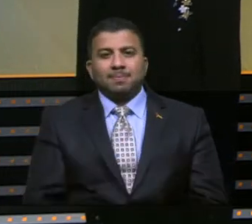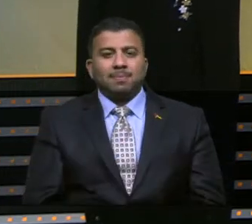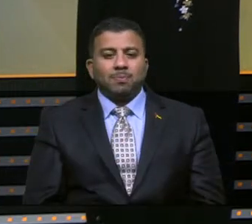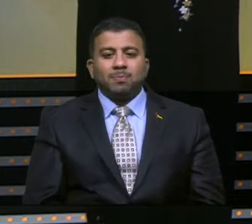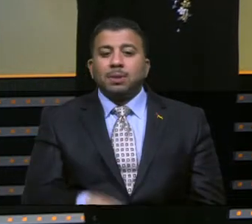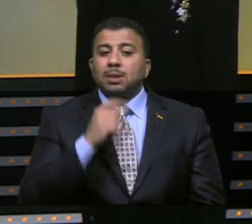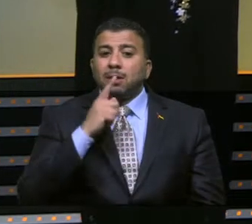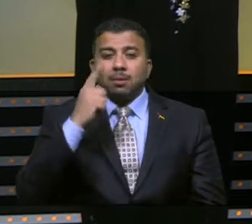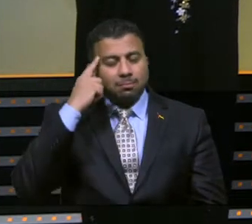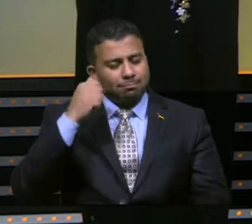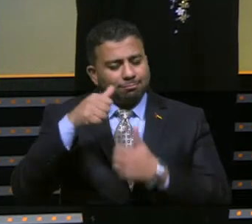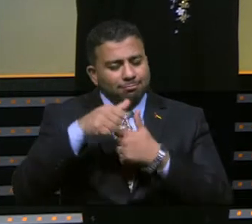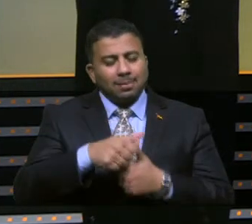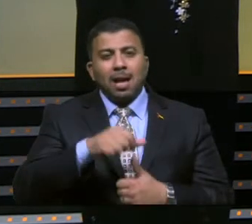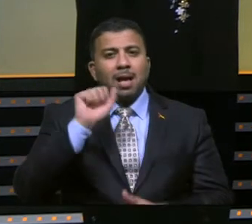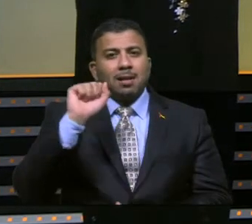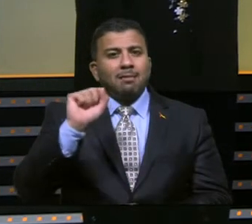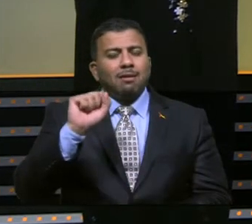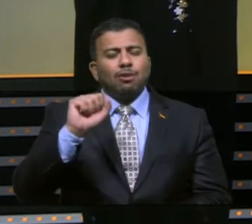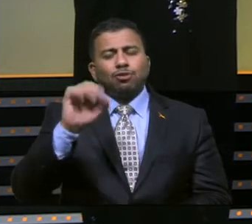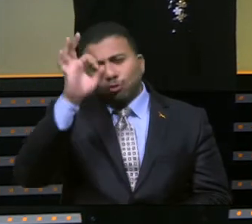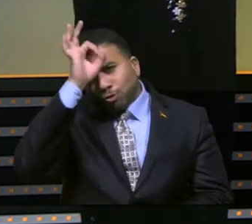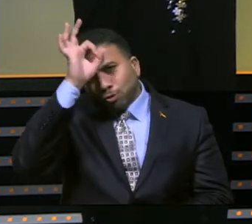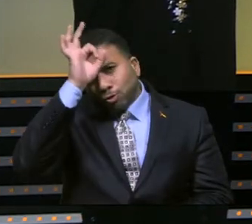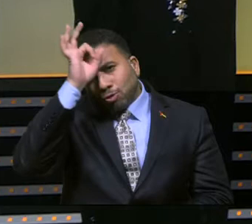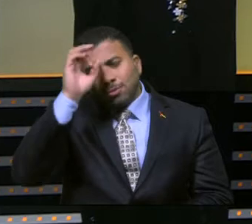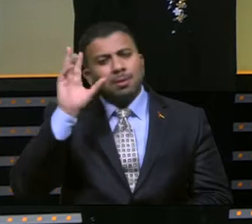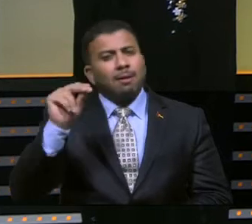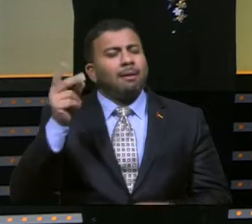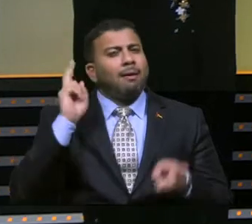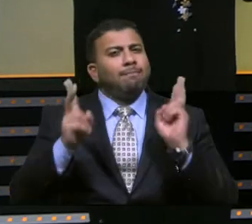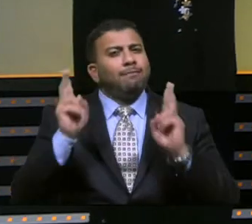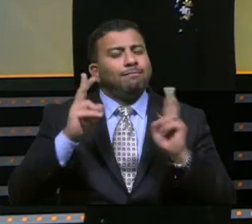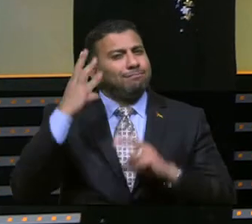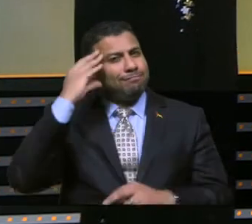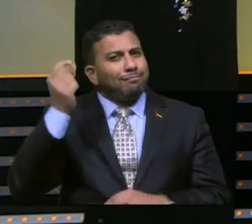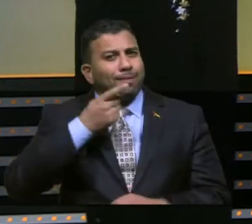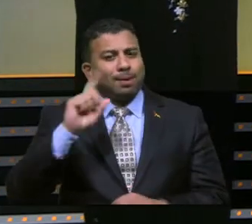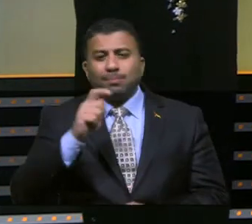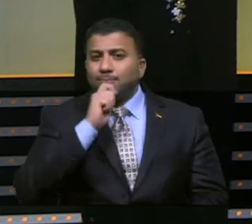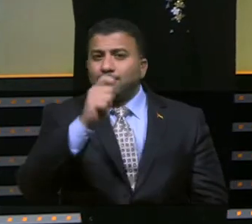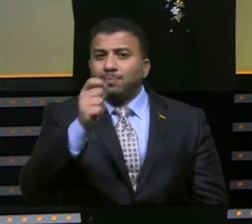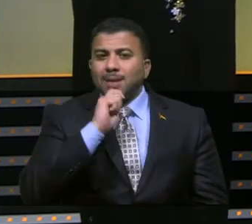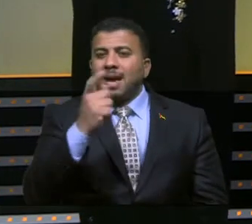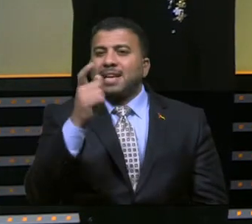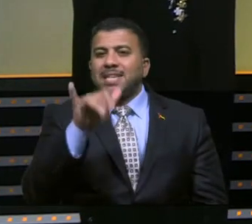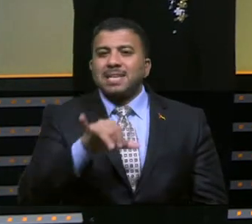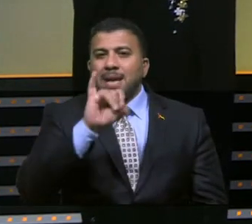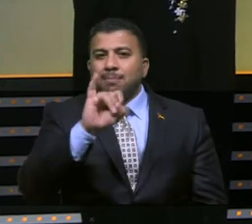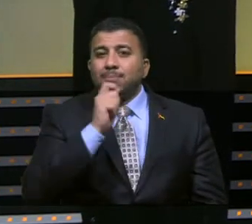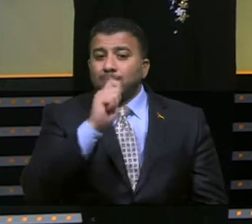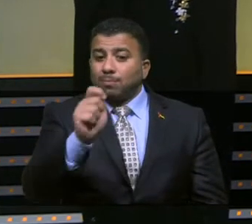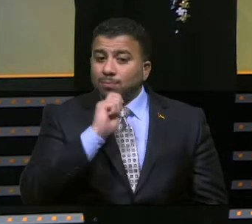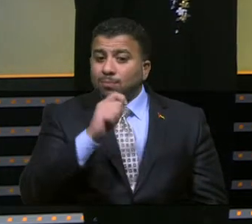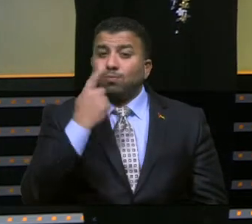ولأن ذاكرة رجال الشرطة تحفل بالعديد من الأحداث والمحطات التاريخية، مراسلتنا ريم عيسى تأخذنا